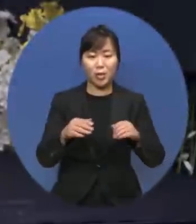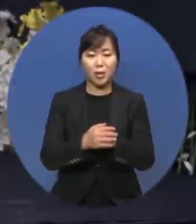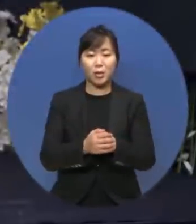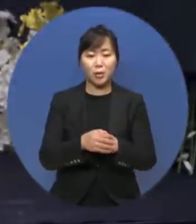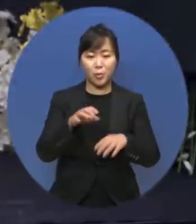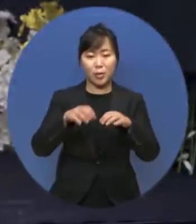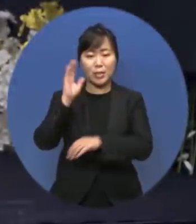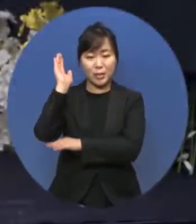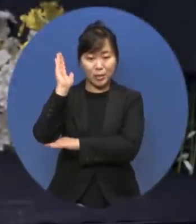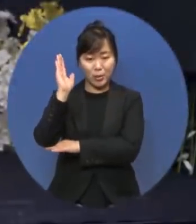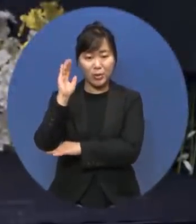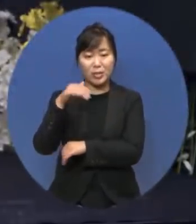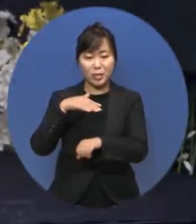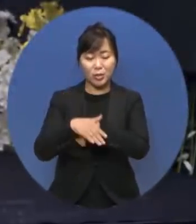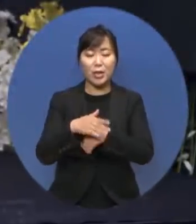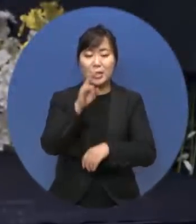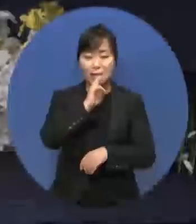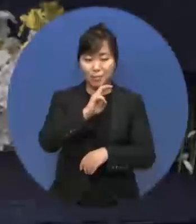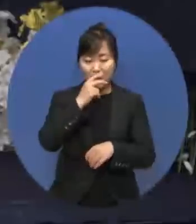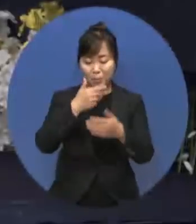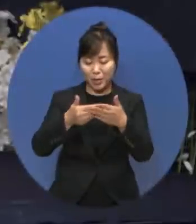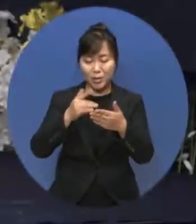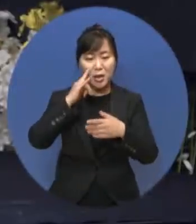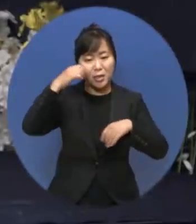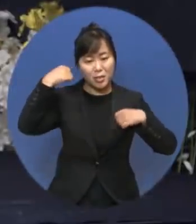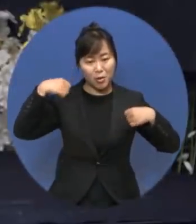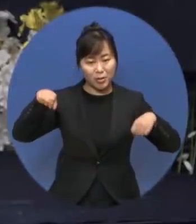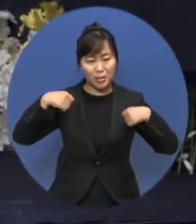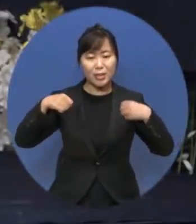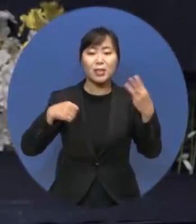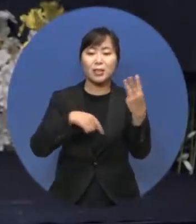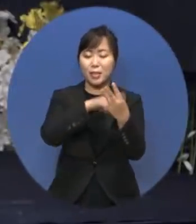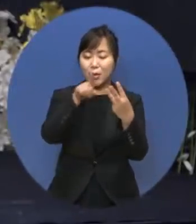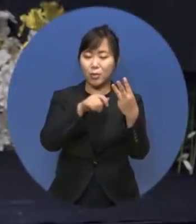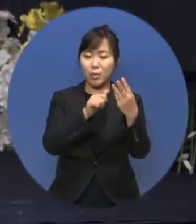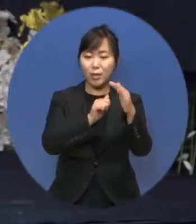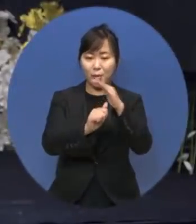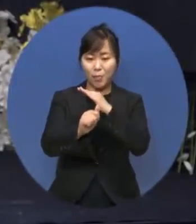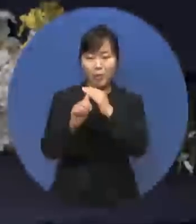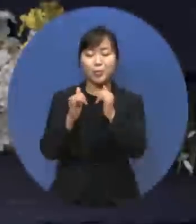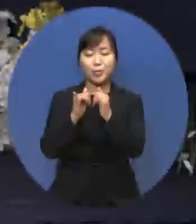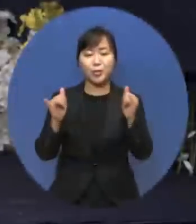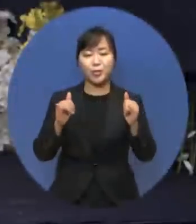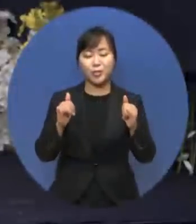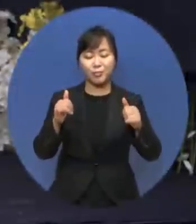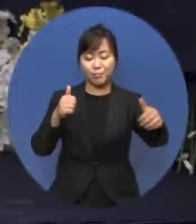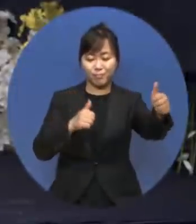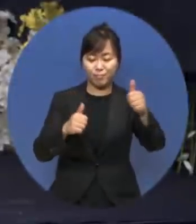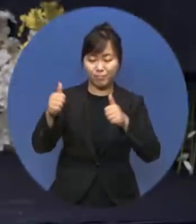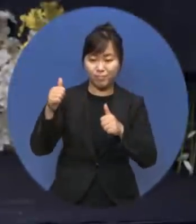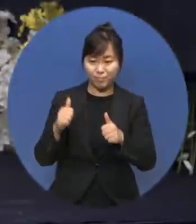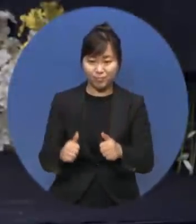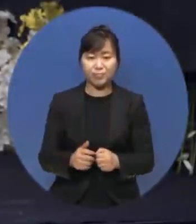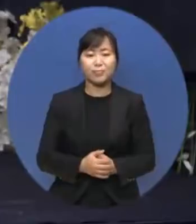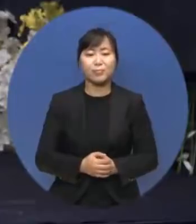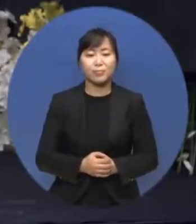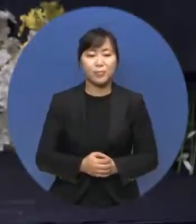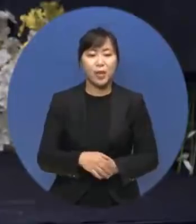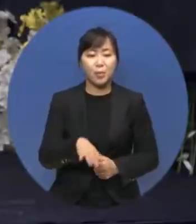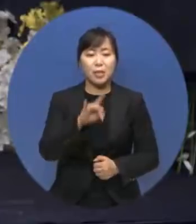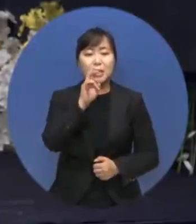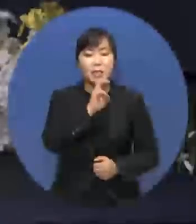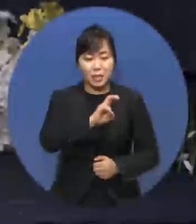현장 스토리 편의 토커로 음악, 미술, 연극 세 파트를 대표하는 분들을 모셨습니다. 먼저